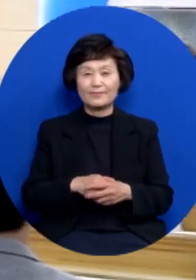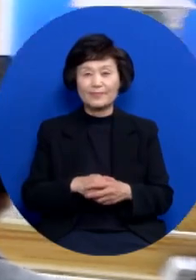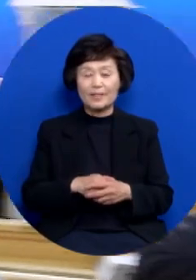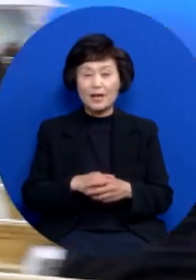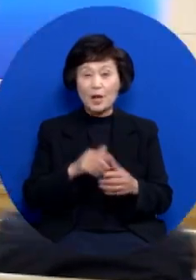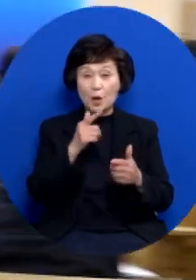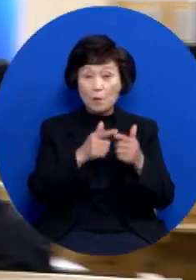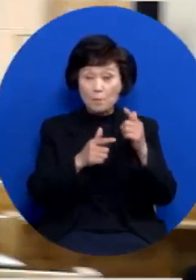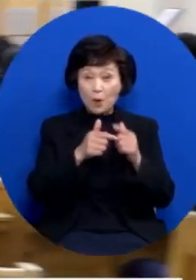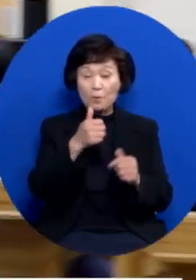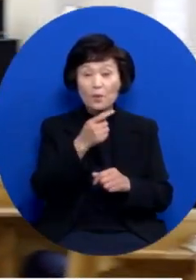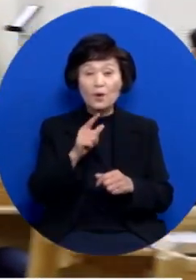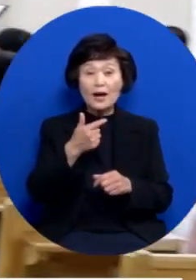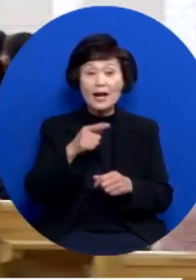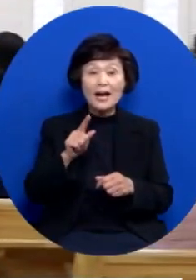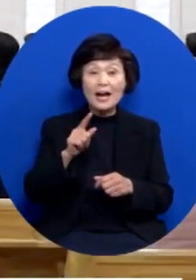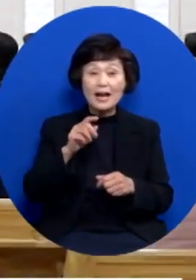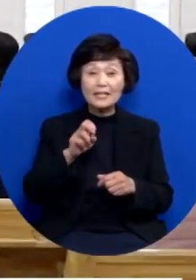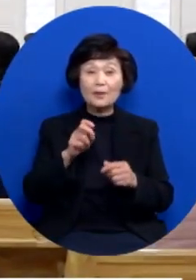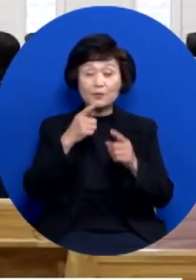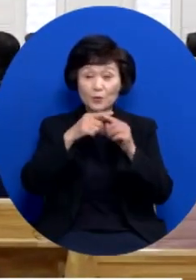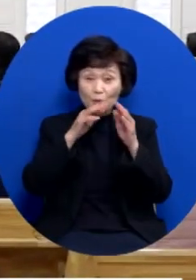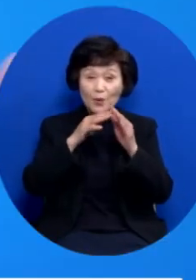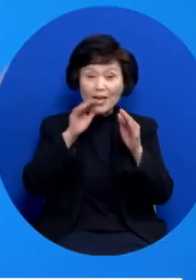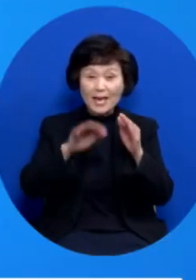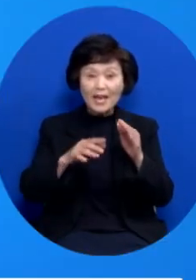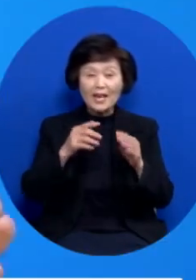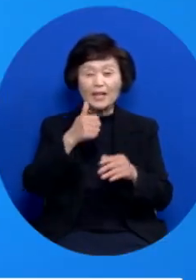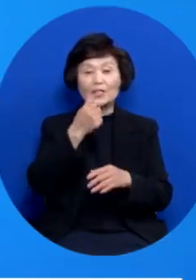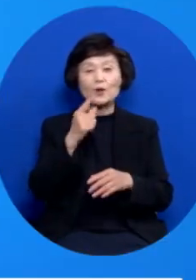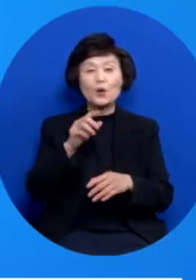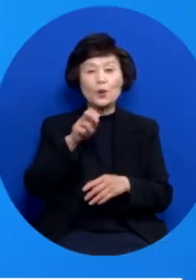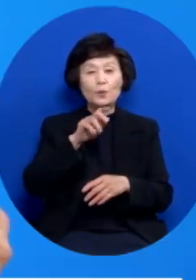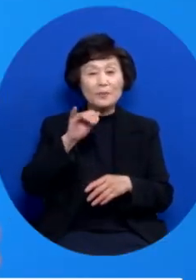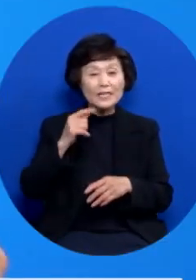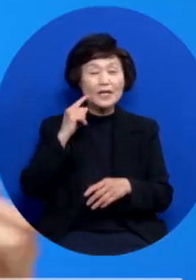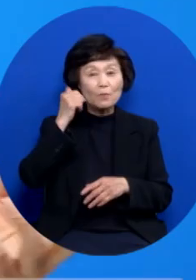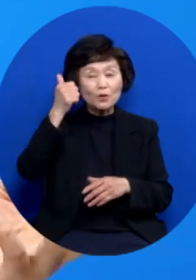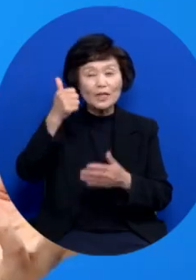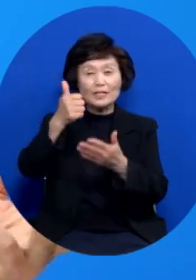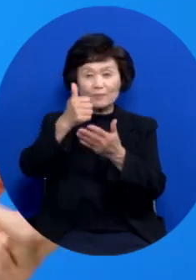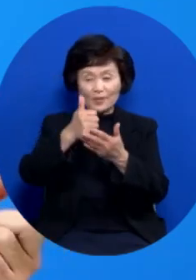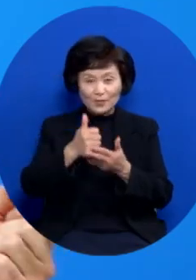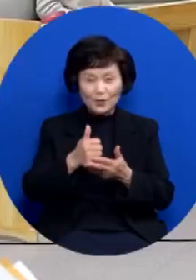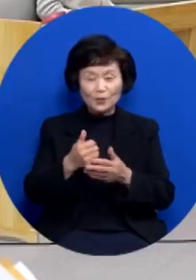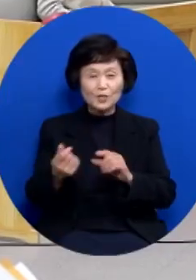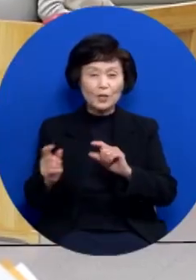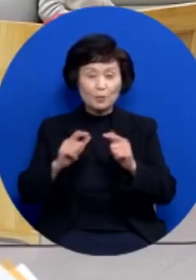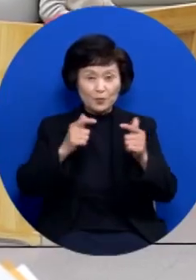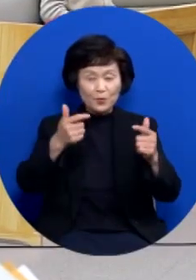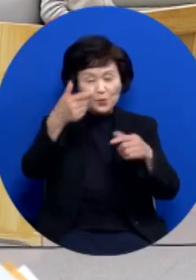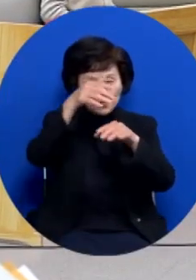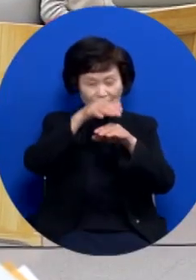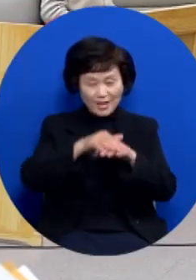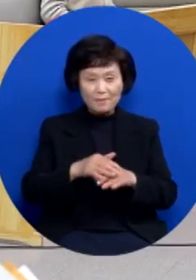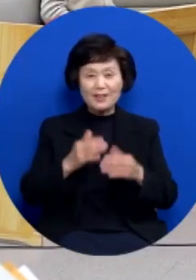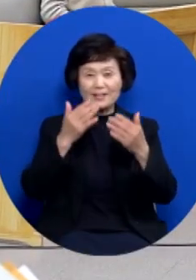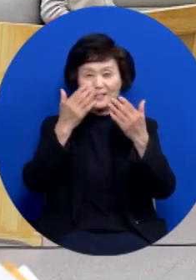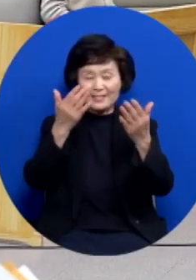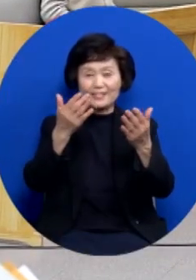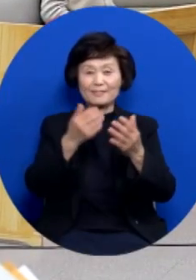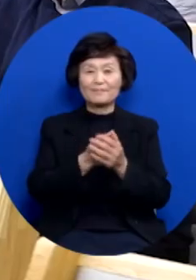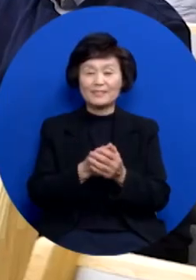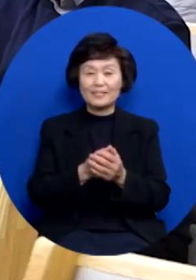목포 하나교회는 브릿지 임팩트 대표 홍민기 목사 초청 부흥 사경회를 열었습니다. 더 이상 바랄 것이 없었다라는 주제로 열린